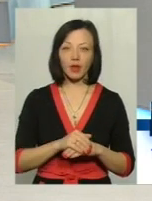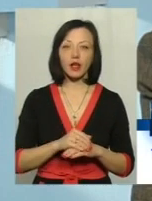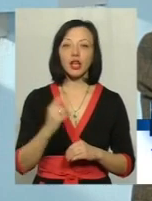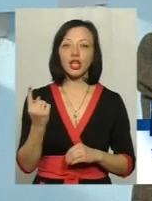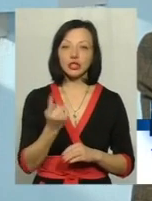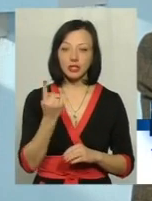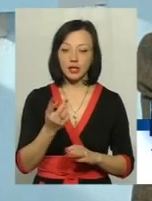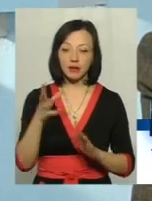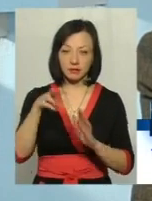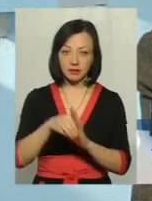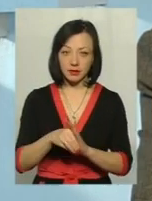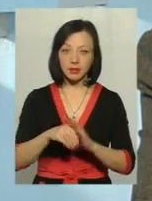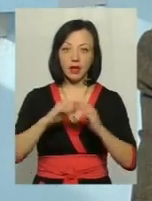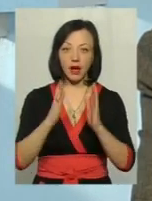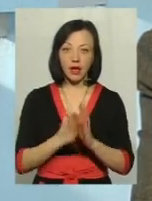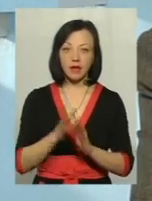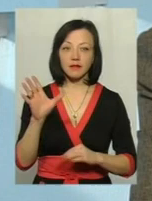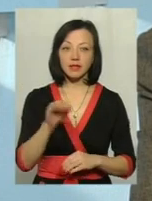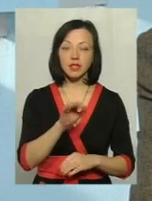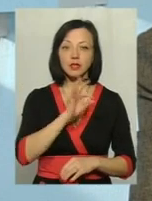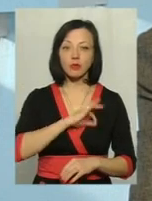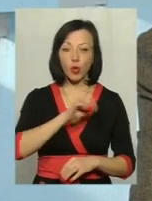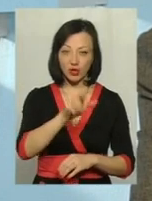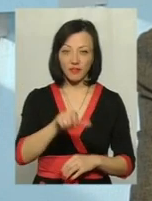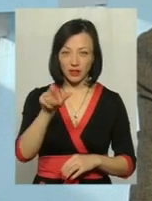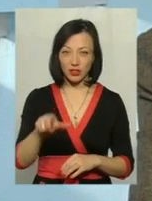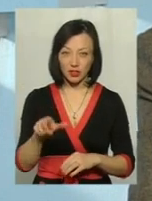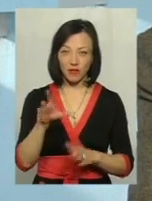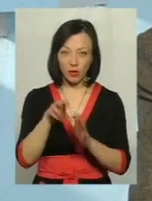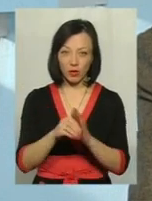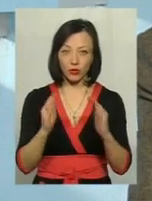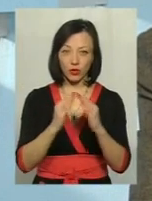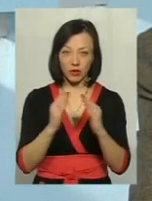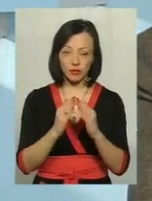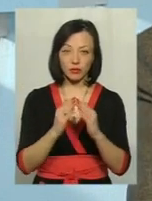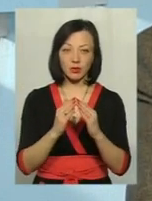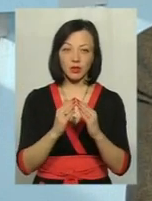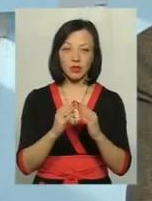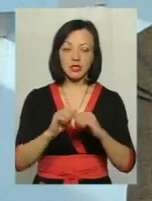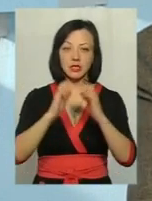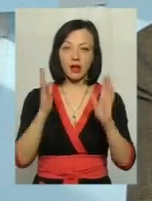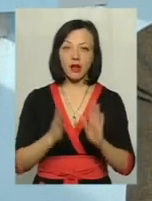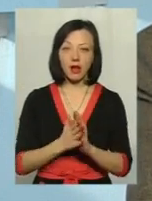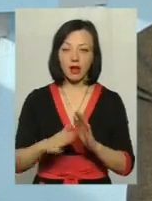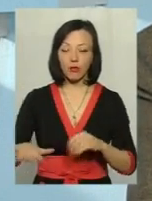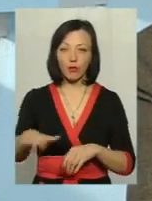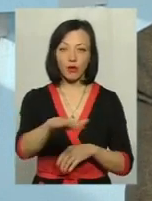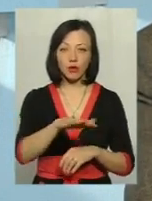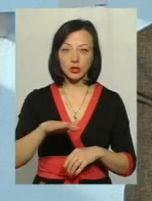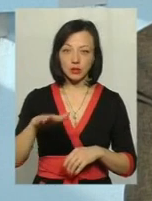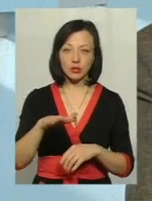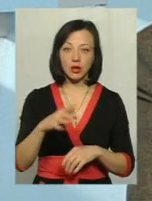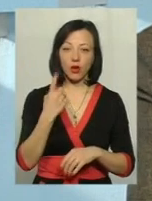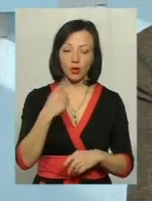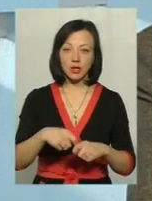Лічильник стоїть загальний, і всі споживачі, які входять, значить, вони загальна береться площа, виводиться